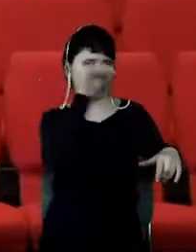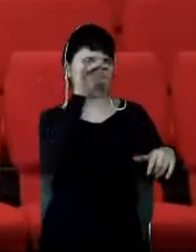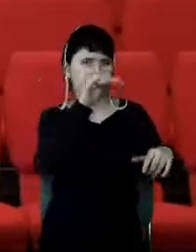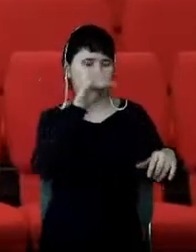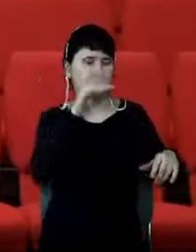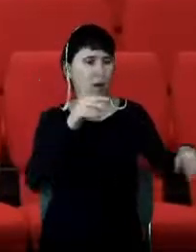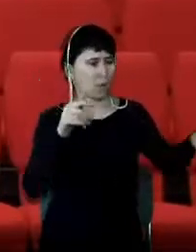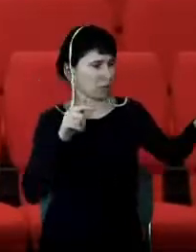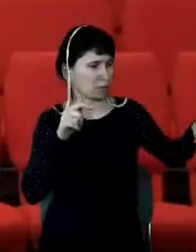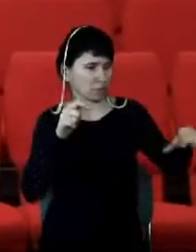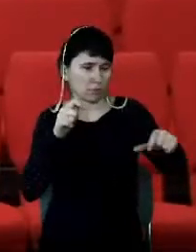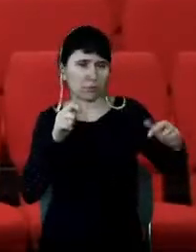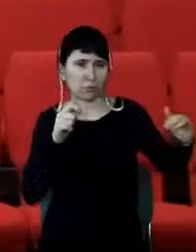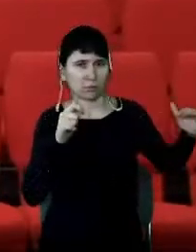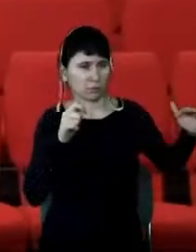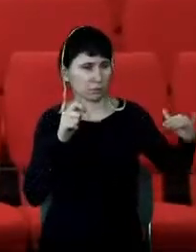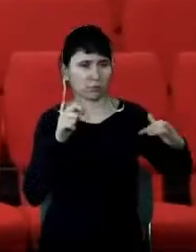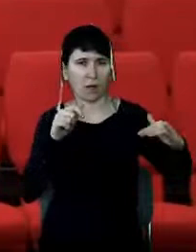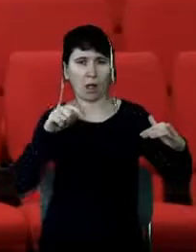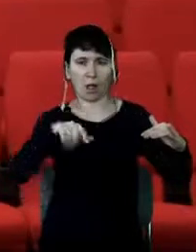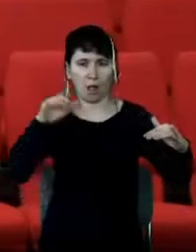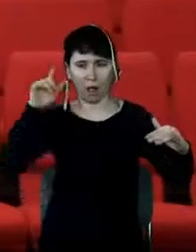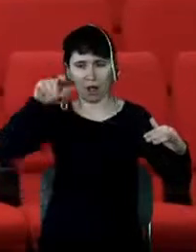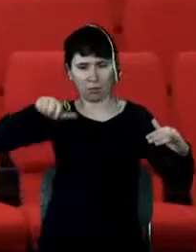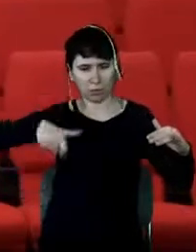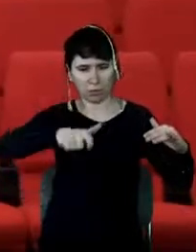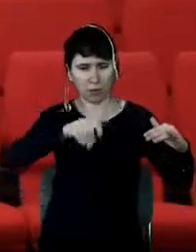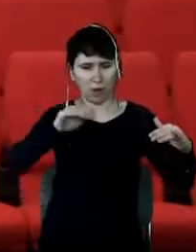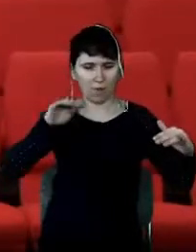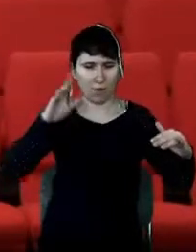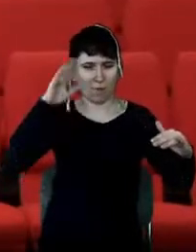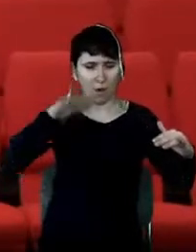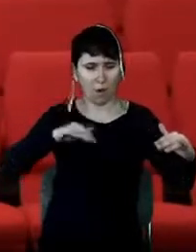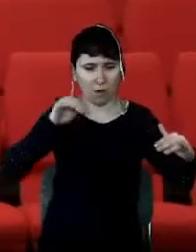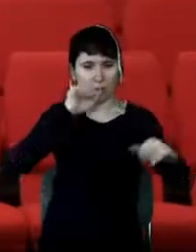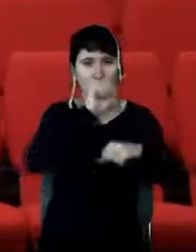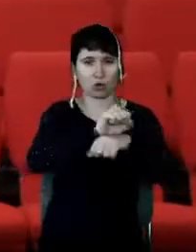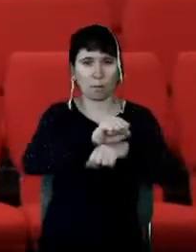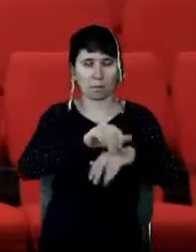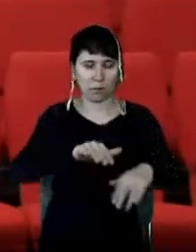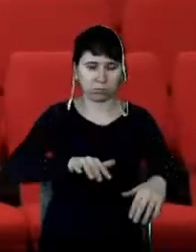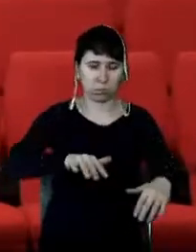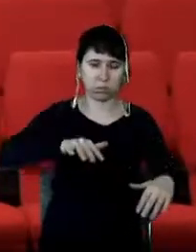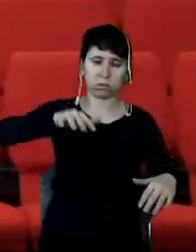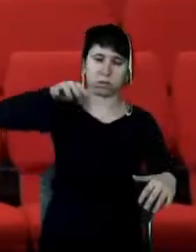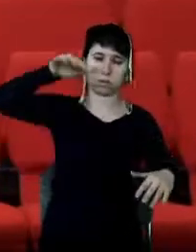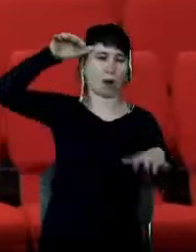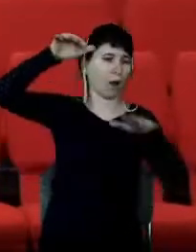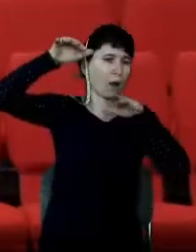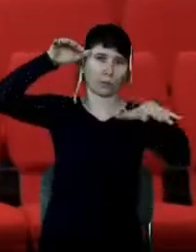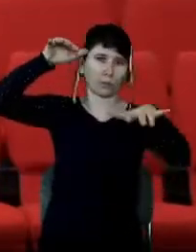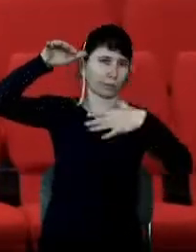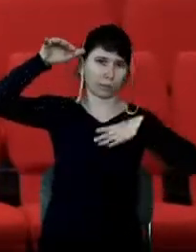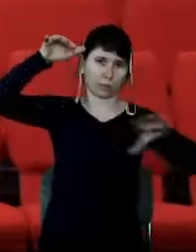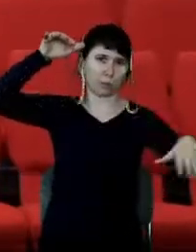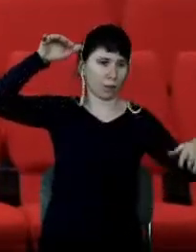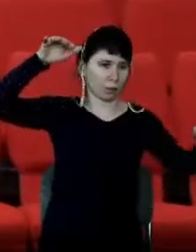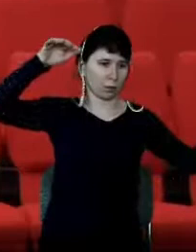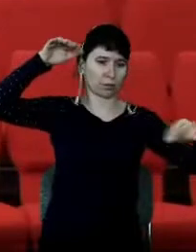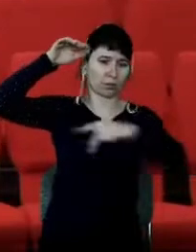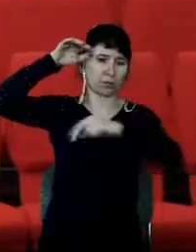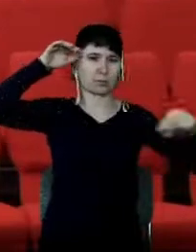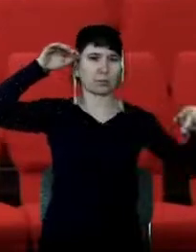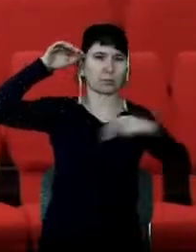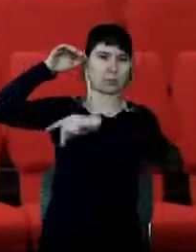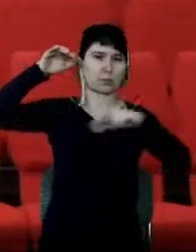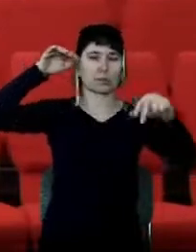річці. Вони перейшли річку Іордан, ось вони на суші, уже перед ступом в обіцяну землю, яку їм Бог обіцяв, але